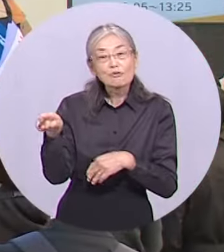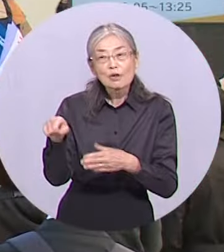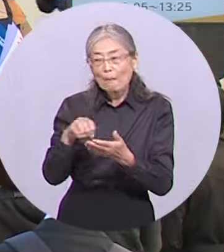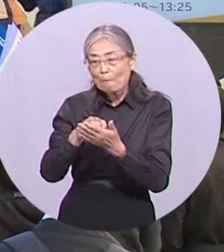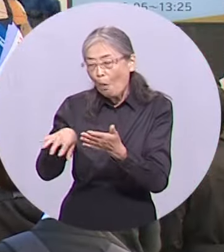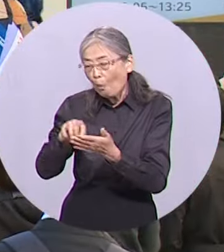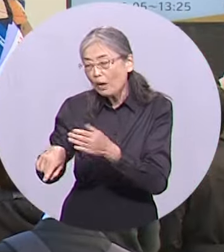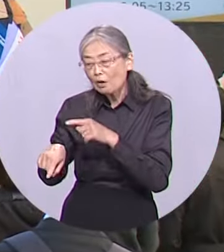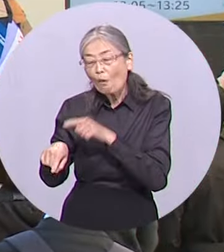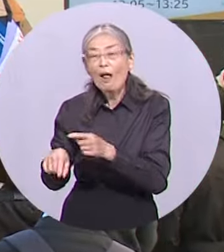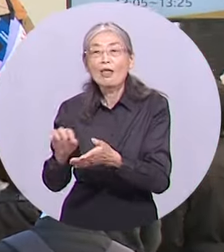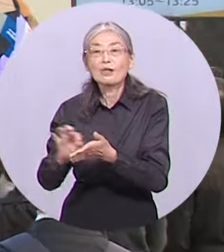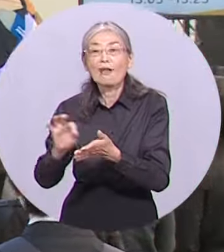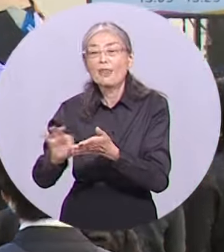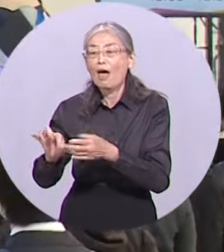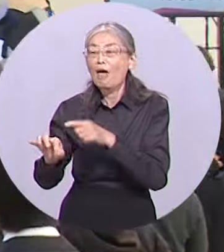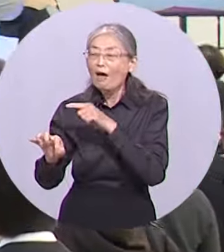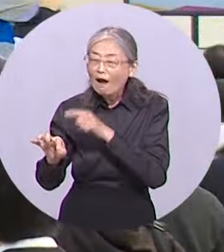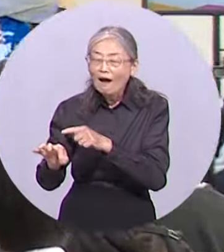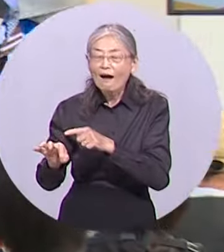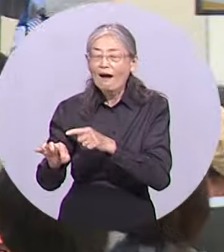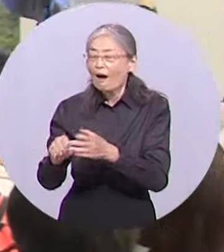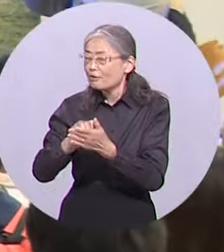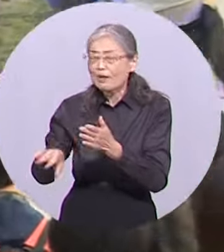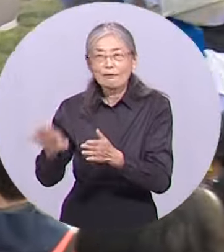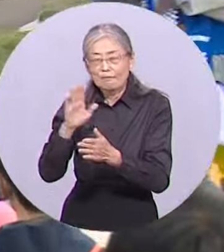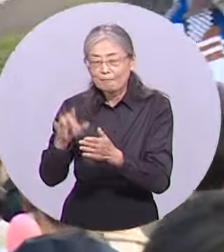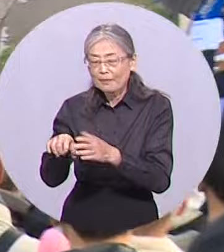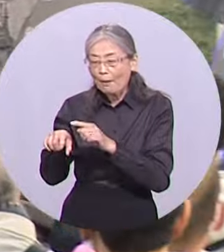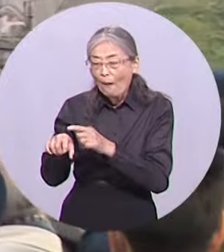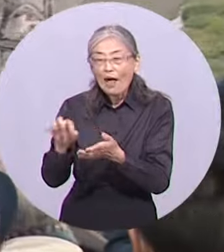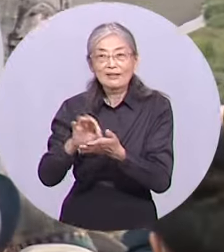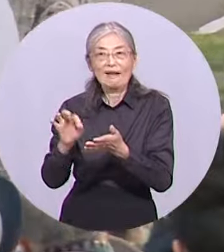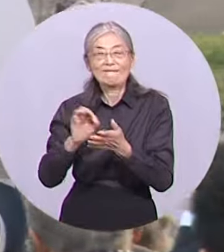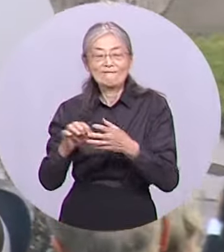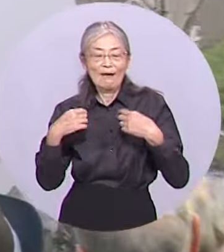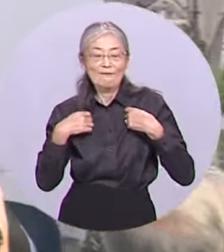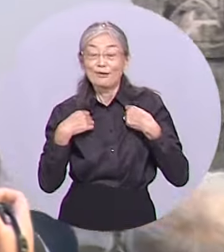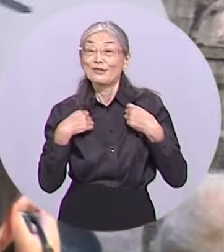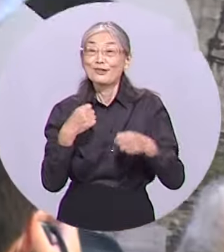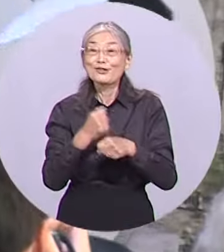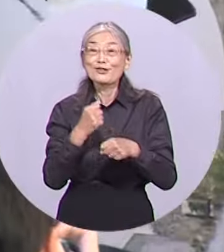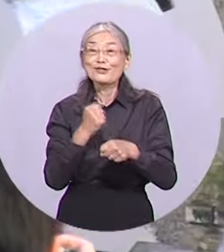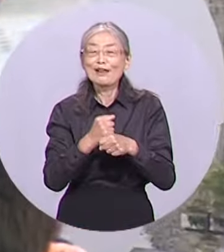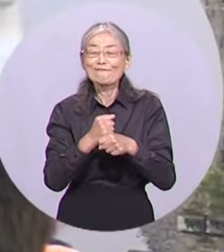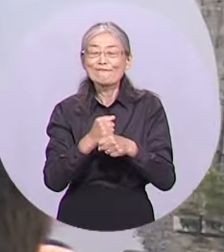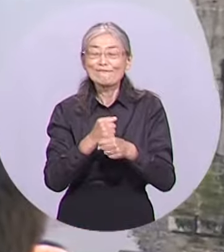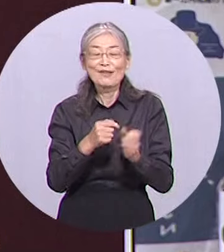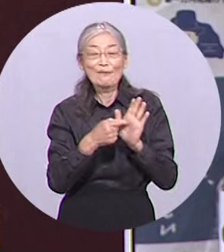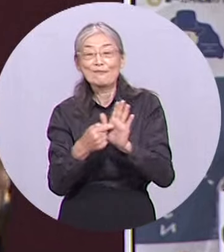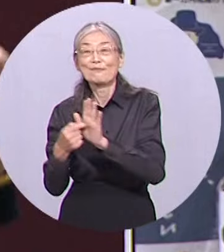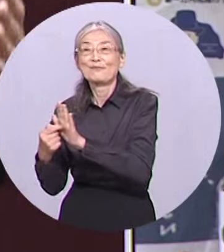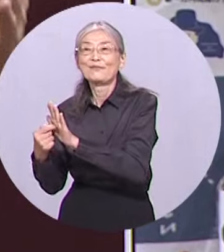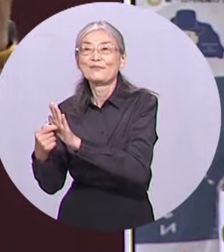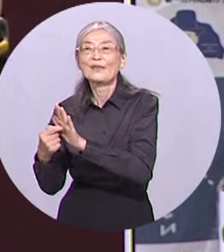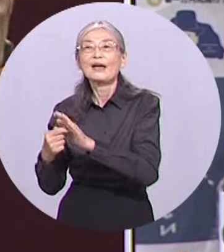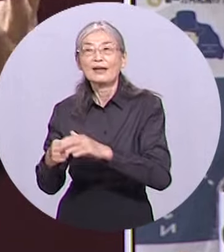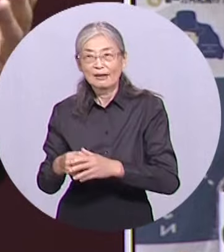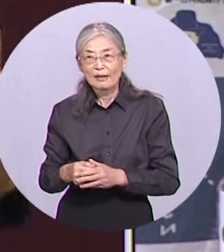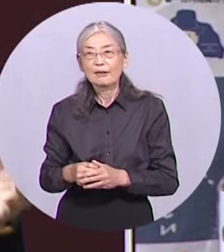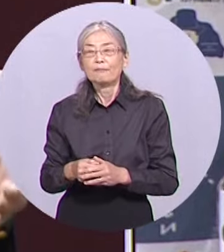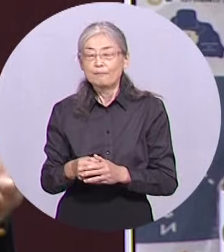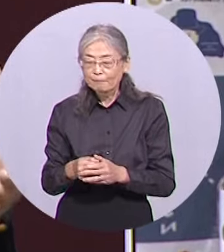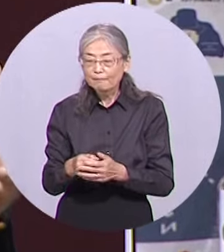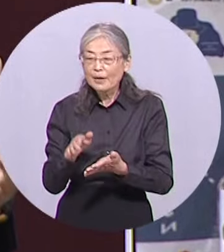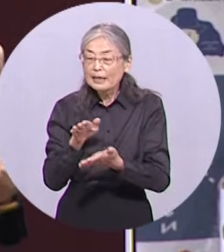民の皆さんにまだこういった使えるものでファッションショーをやるということをご提案をいただき、大変な反響でした。 おそらくこの印